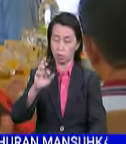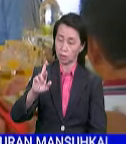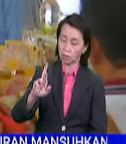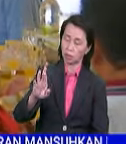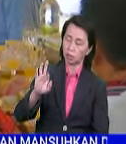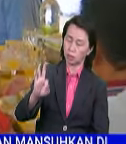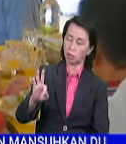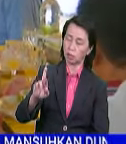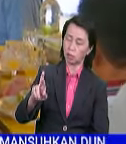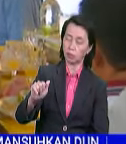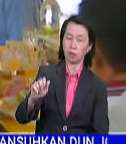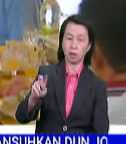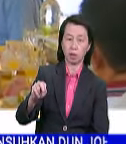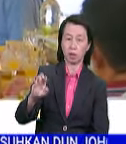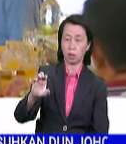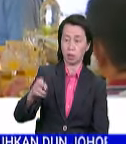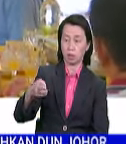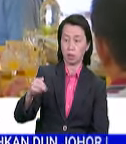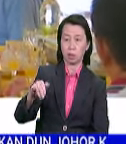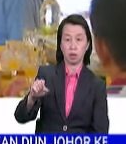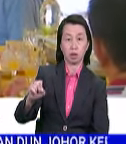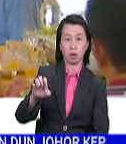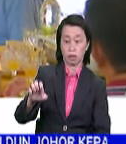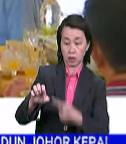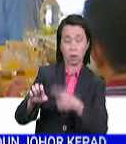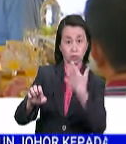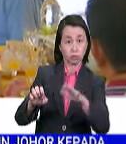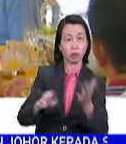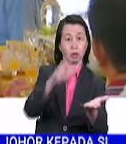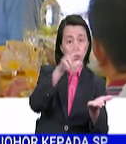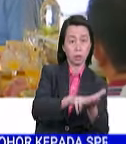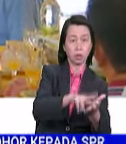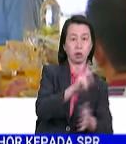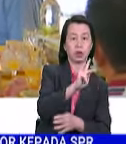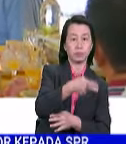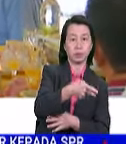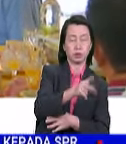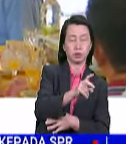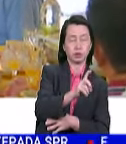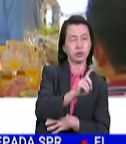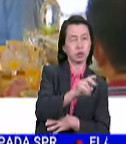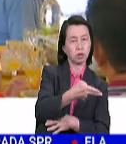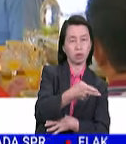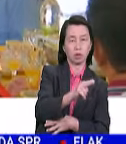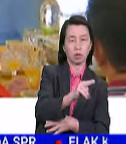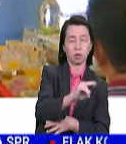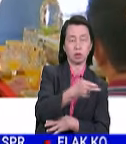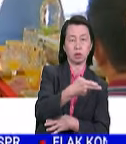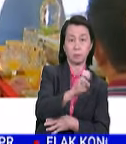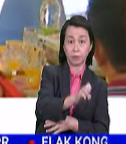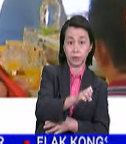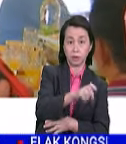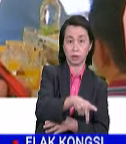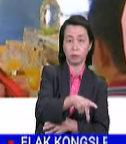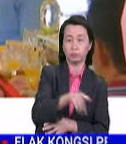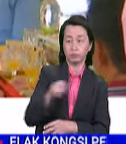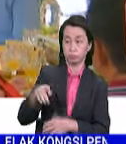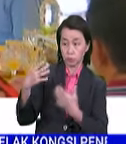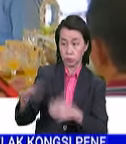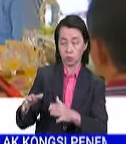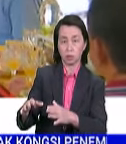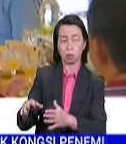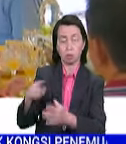adalah telah diiktirafkan oleh pihak KPDN HEP. Hanya franchisor yang disertifikasi boleh digelarkan sebagai